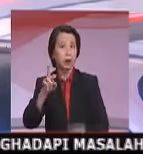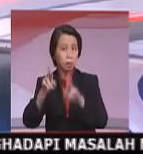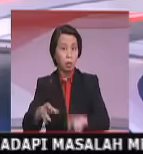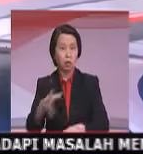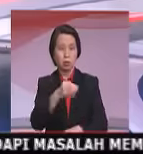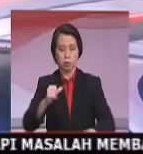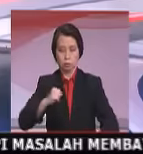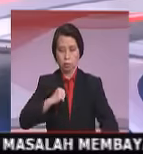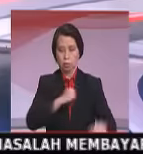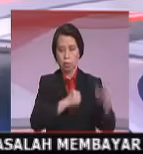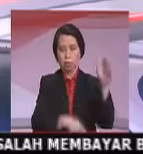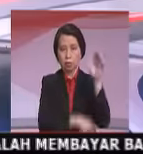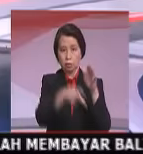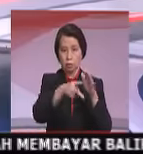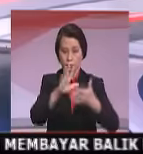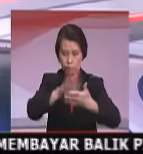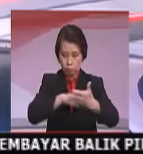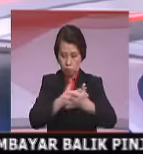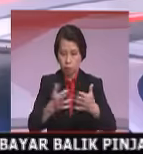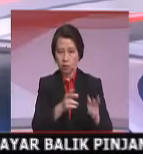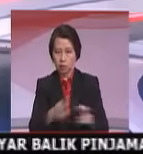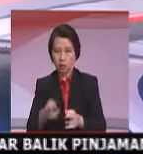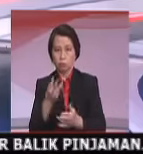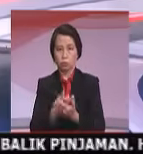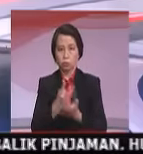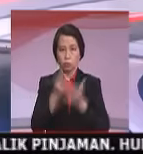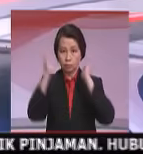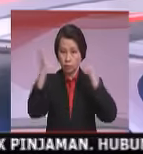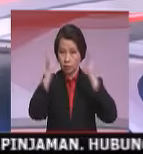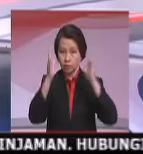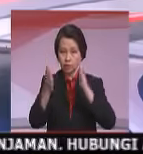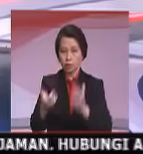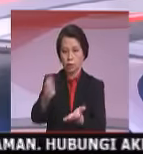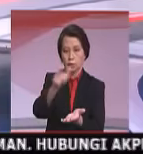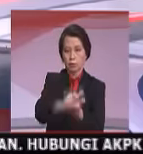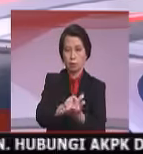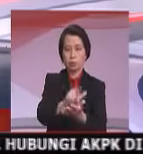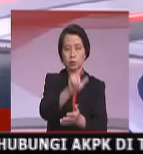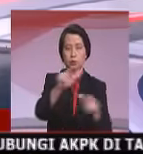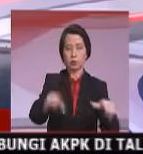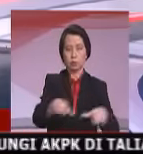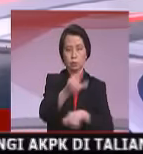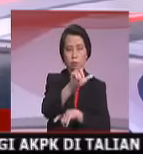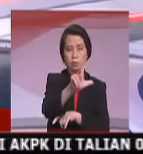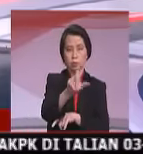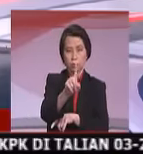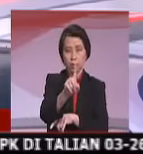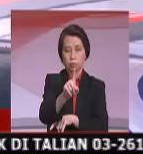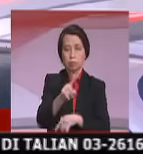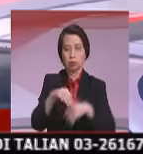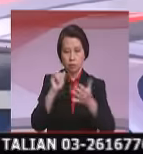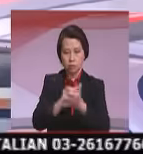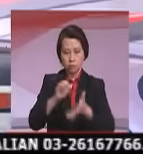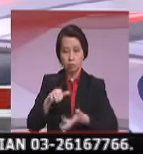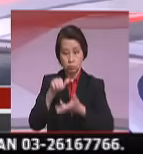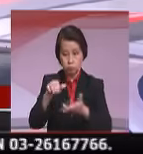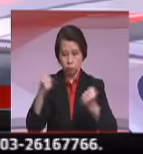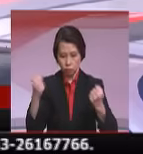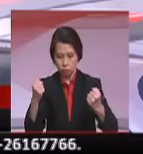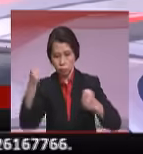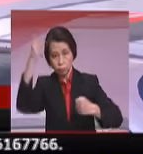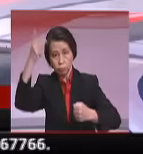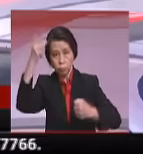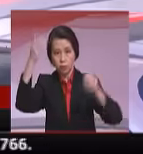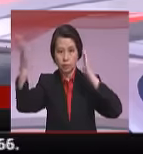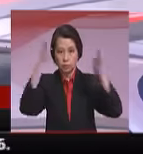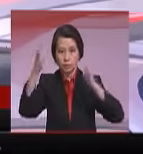ahli parlimen dalam rangka rancangan kewangan negara. Menurut laporan laksana ke-31, langkah itu turut menyumbang kepada kestabilan politik